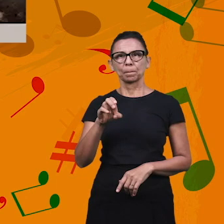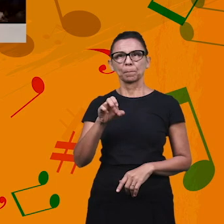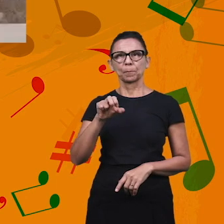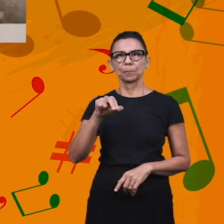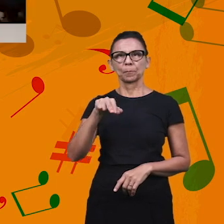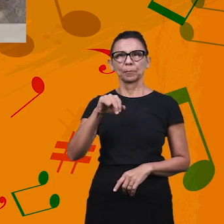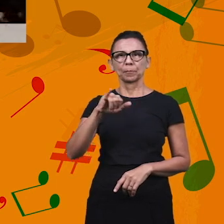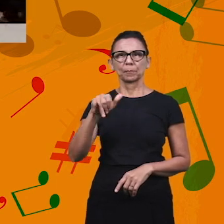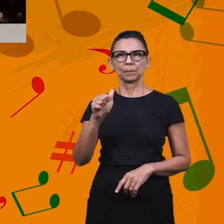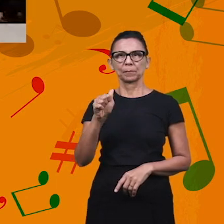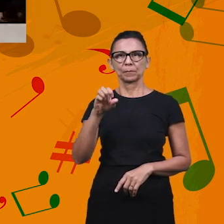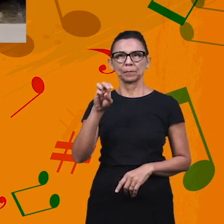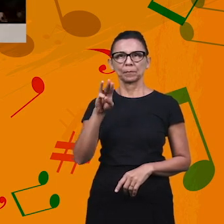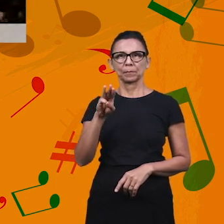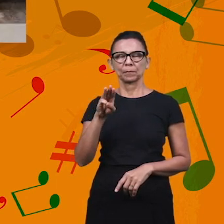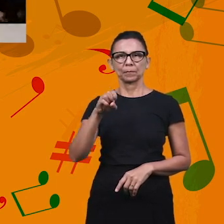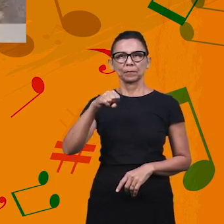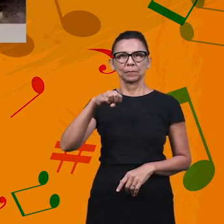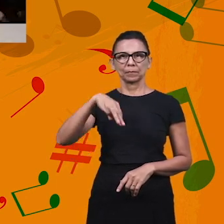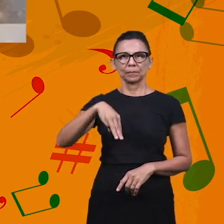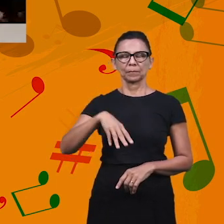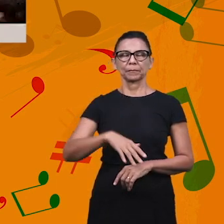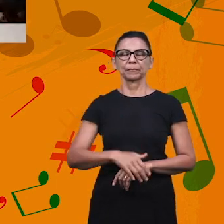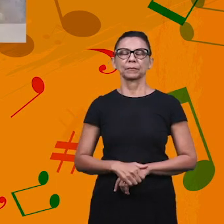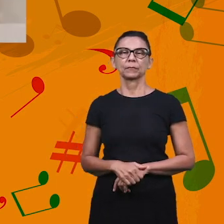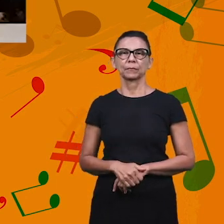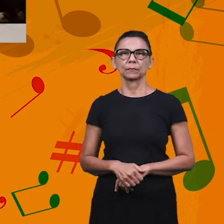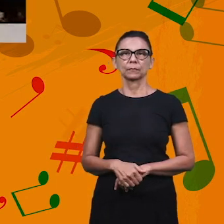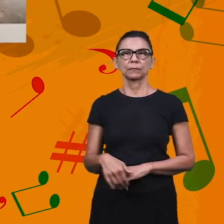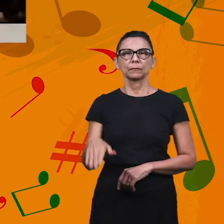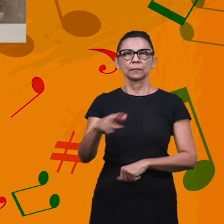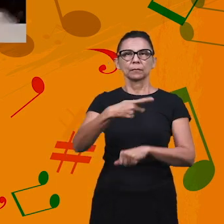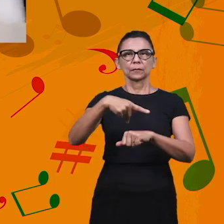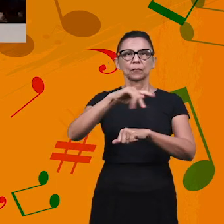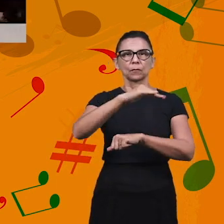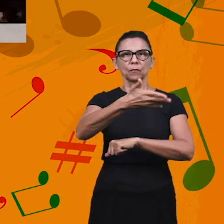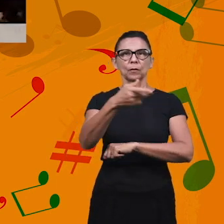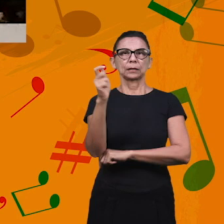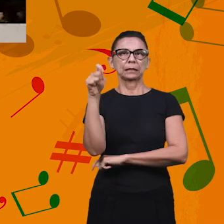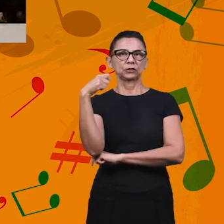Benjamin, Brenda, em Itália, Buenos Aires, Argentina.